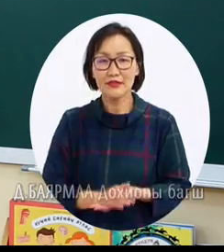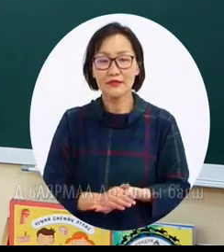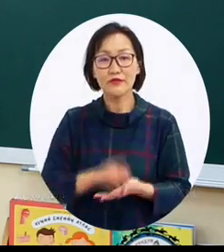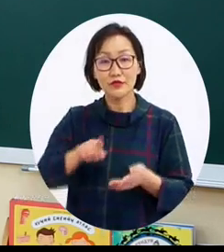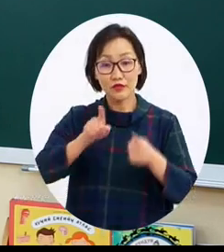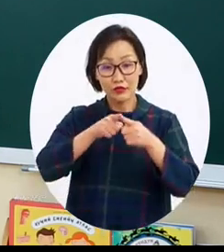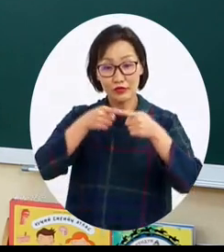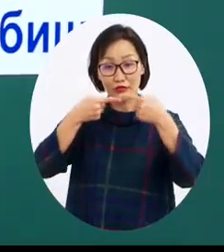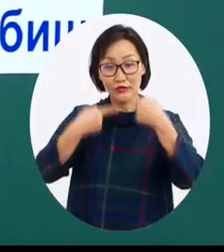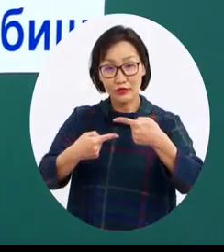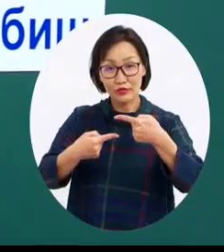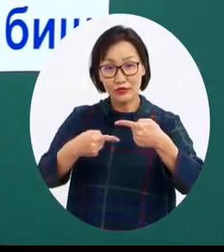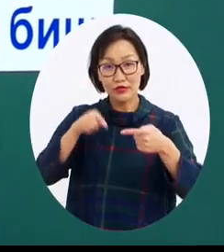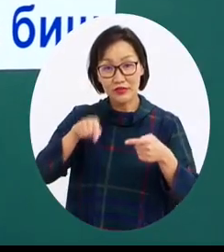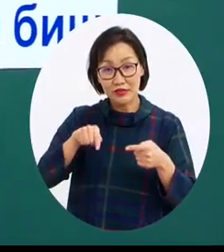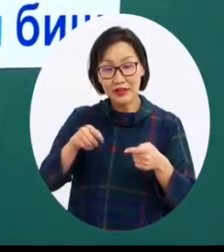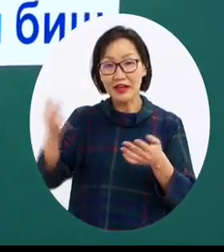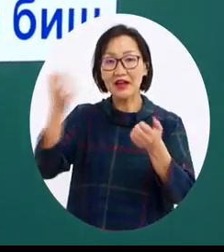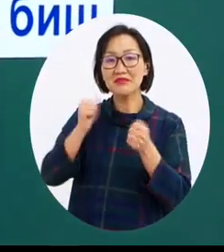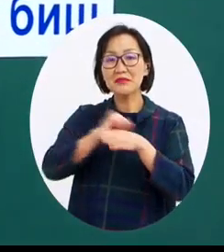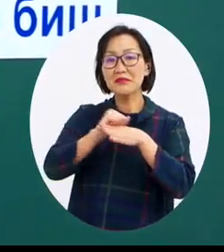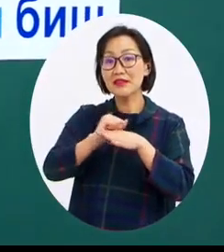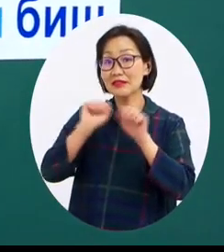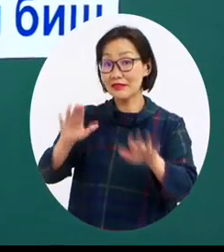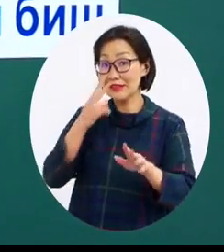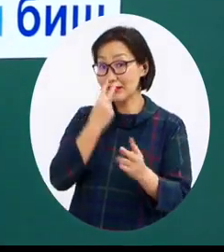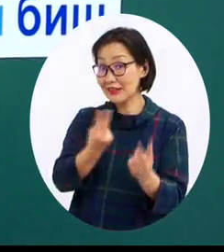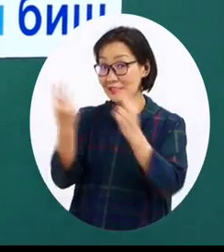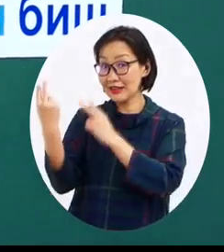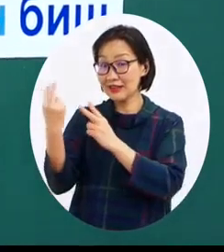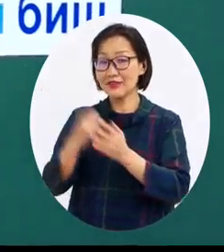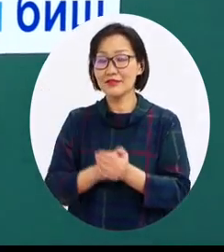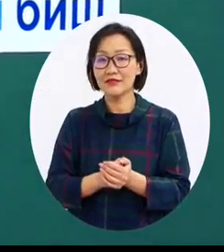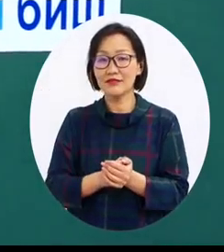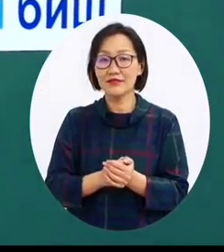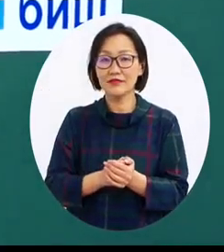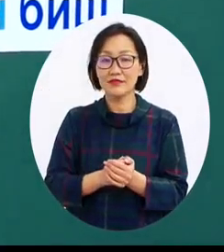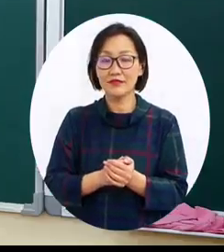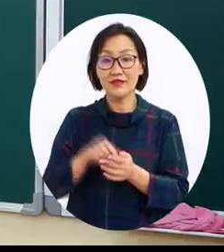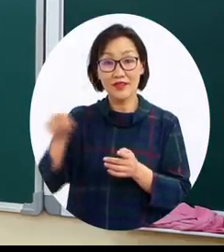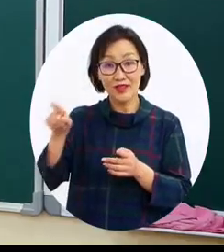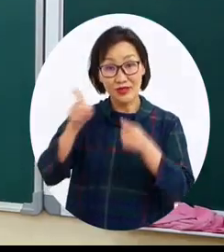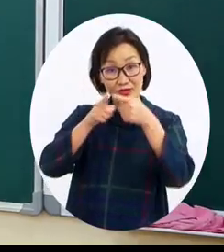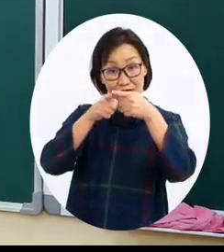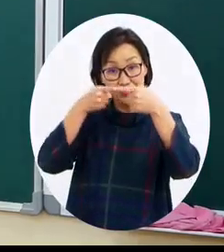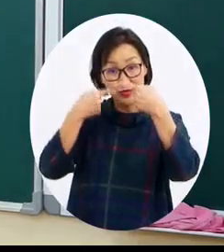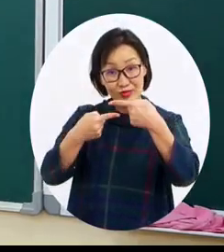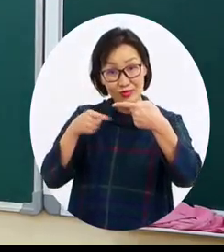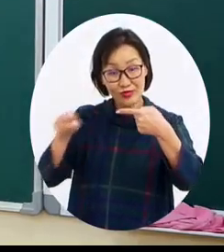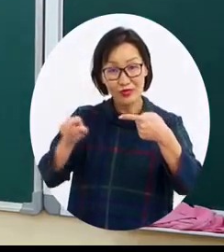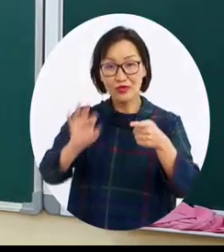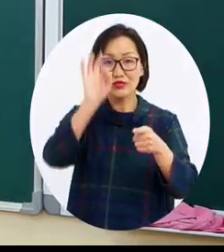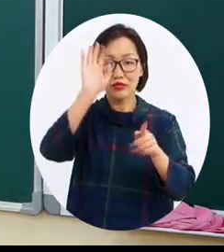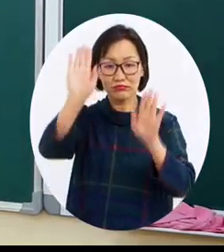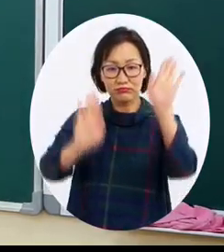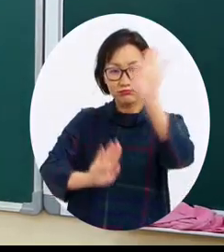өнөөдрийн зөөрүгэ хэрчмэл үзүүлэнгээр авчирсан байна. Миний хүүхдүүд ихний ажил бол энэ зөөрүгийг харж байгаад